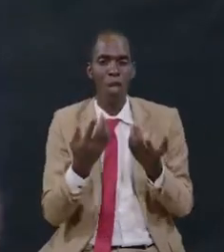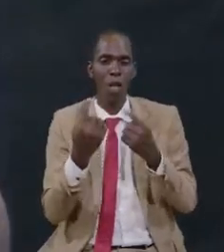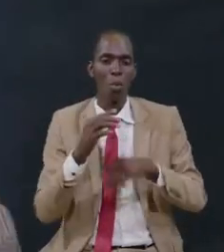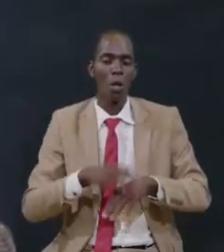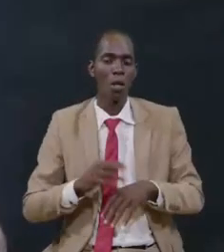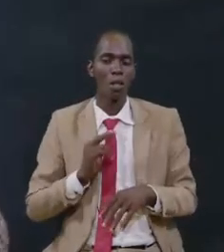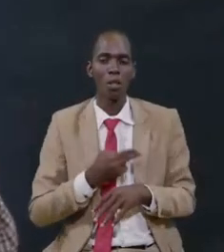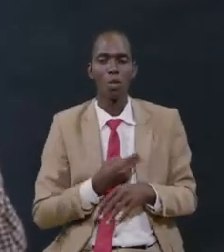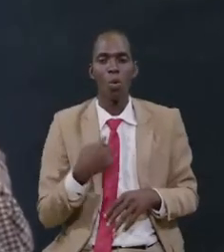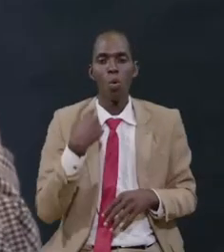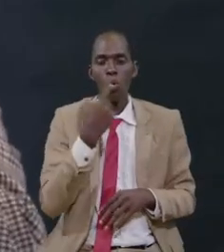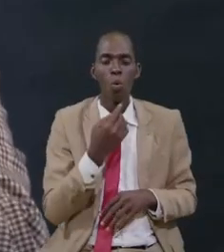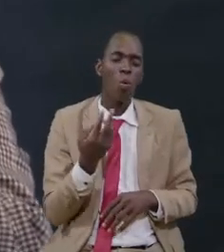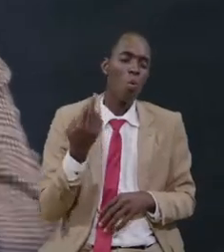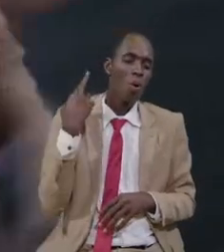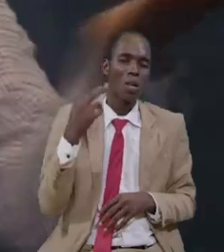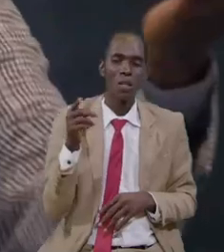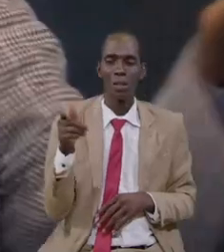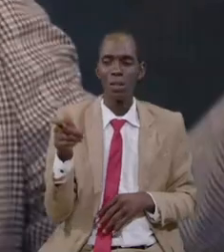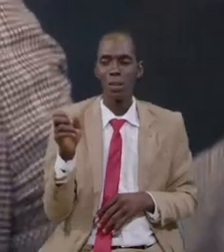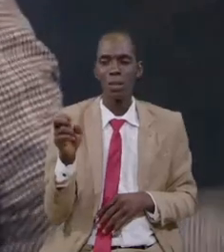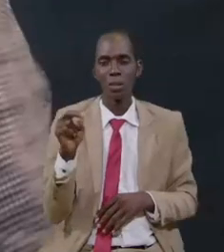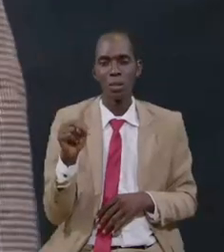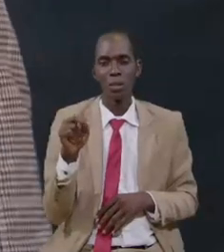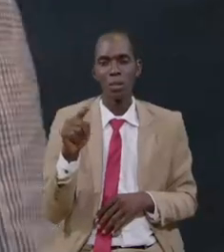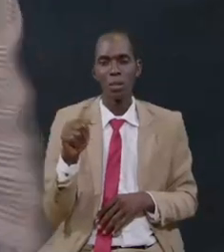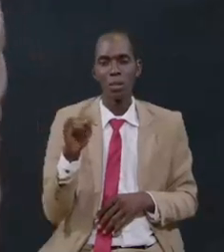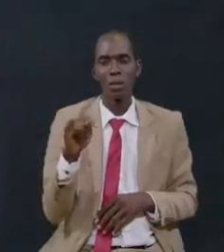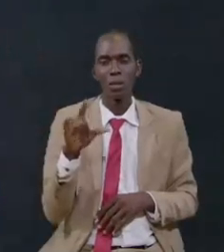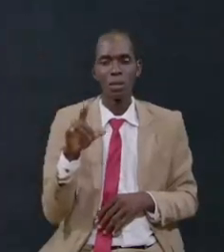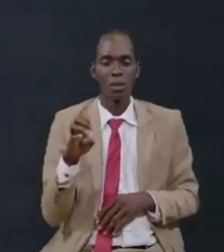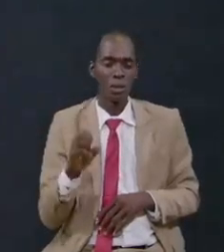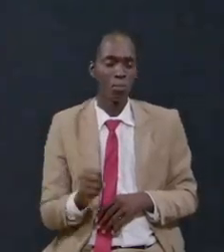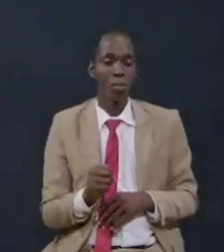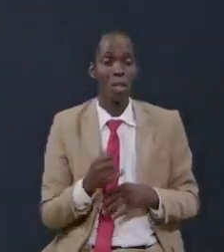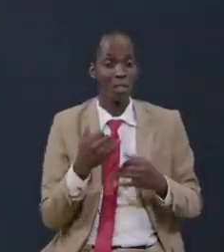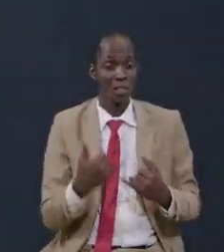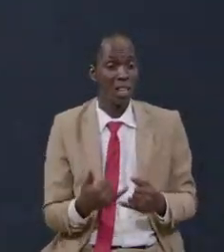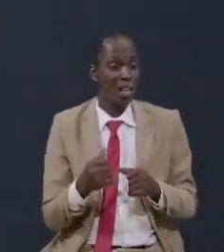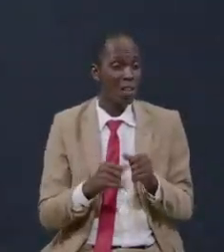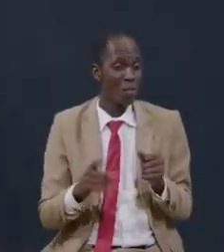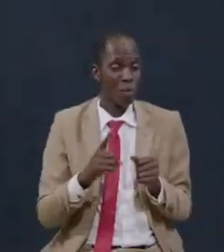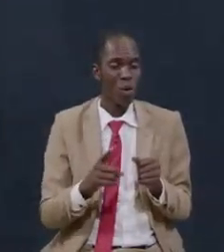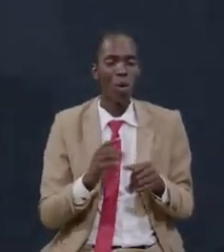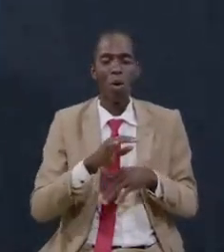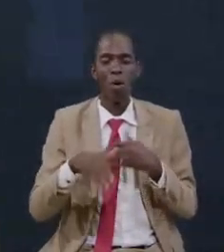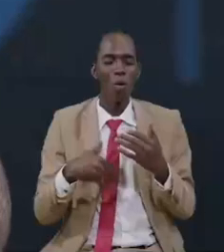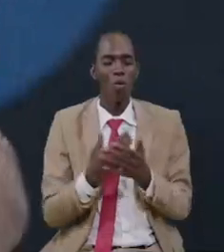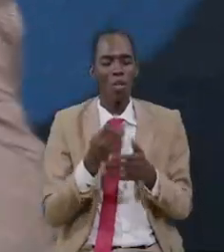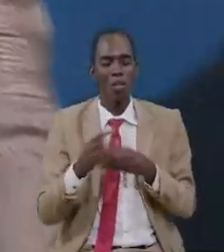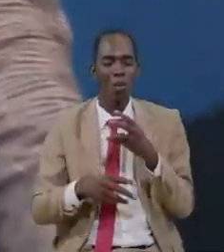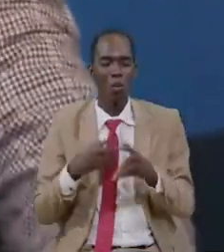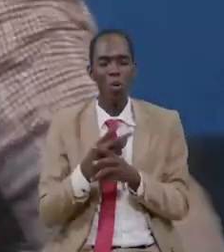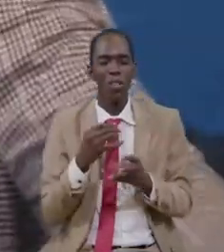les païens de par le monde et même les juifs présentement. C'est Christ qui